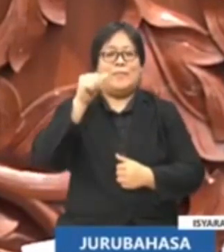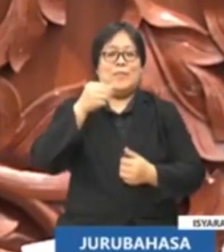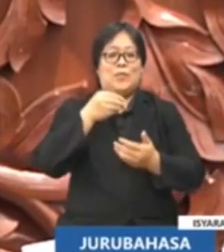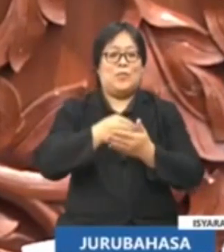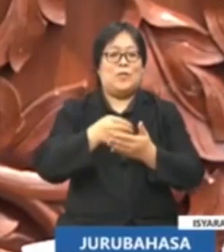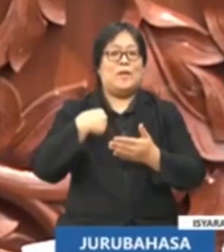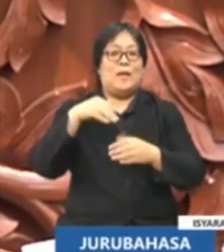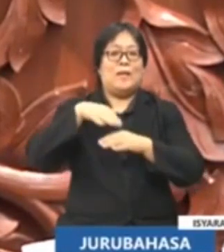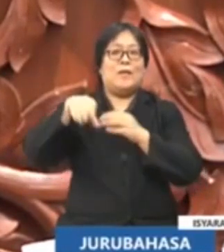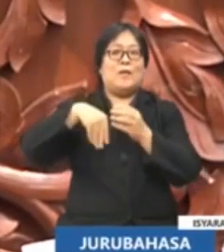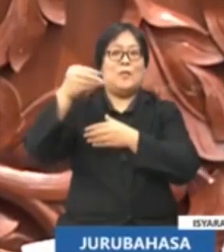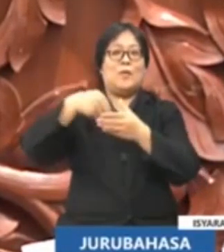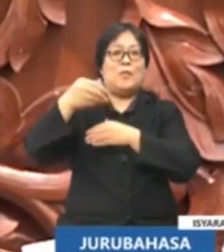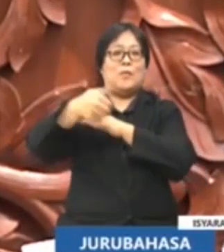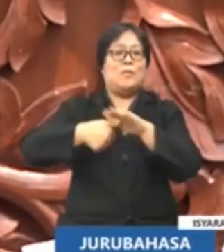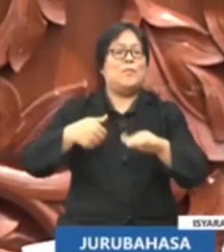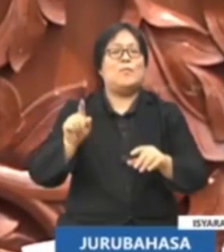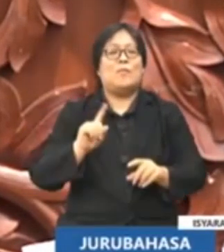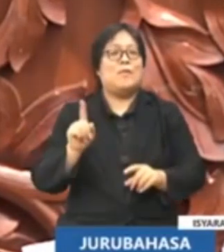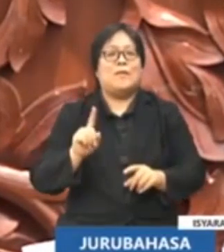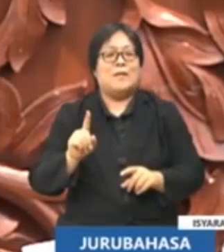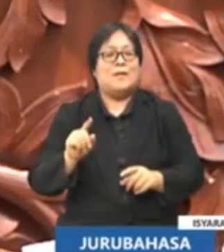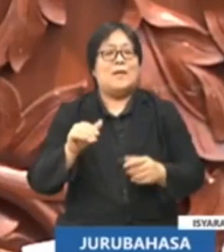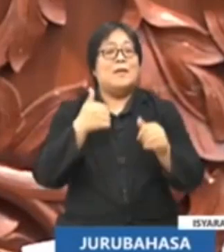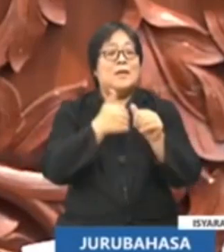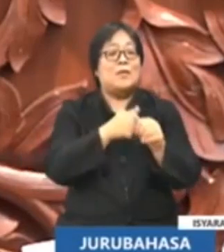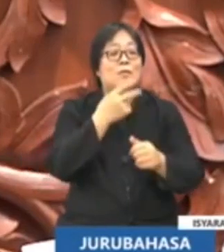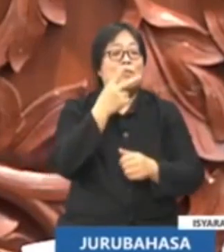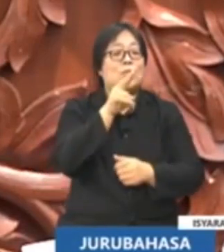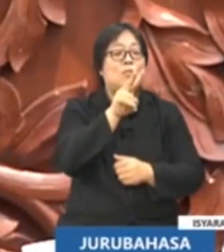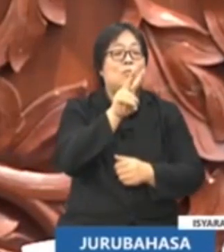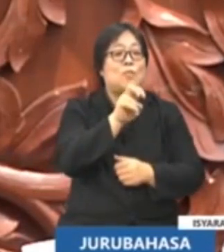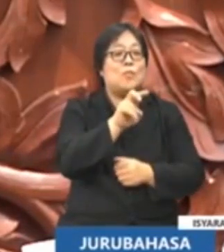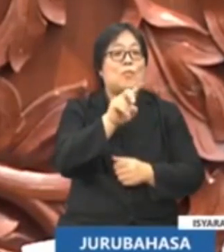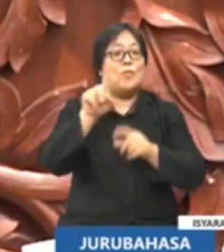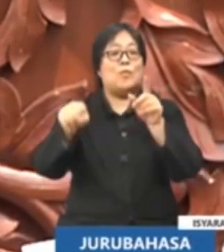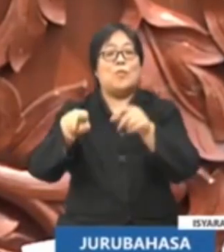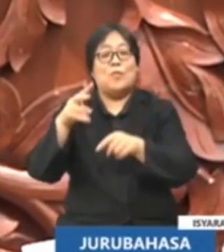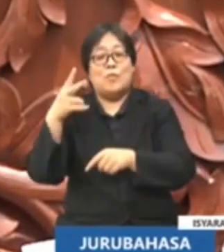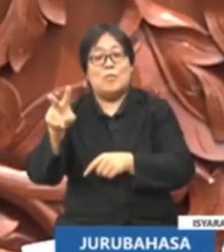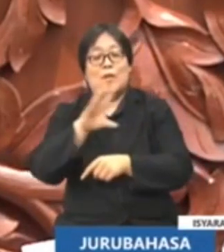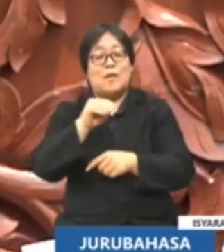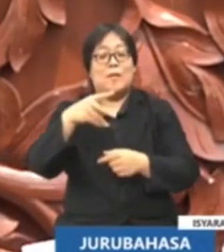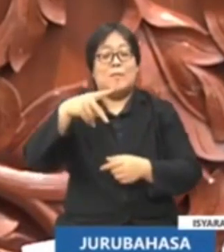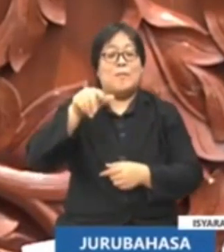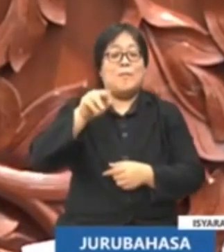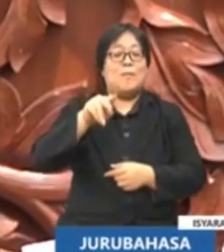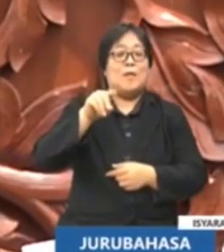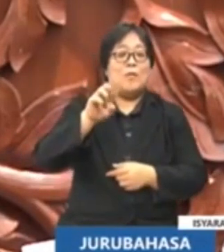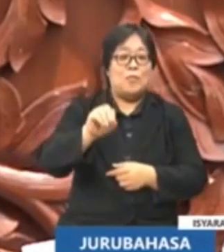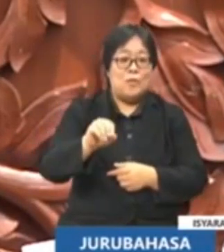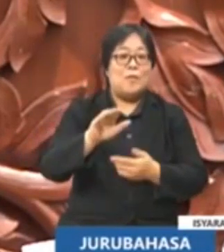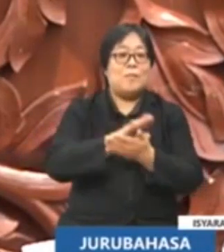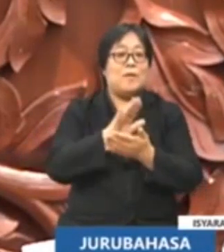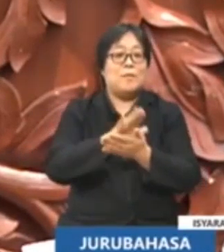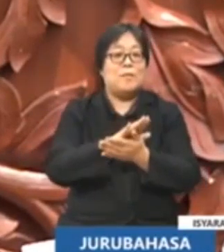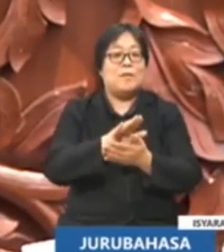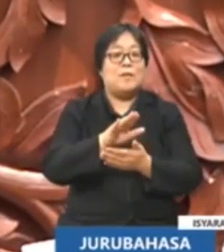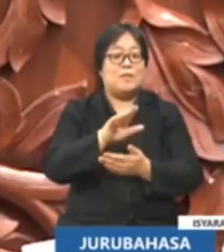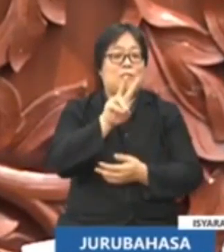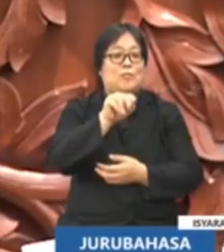of money sepertimana yang dinyatakan oleh Mama pada 2012 dan di dalam Panama PP 2015 tuh